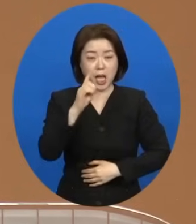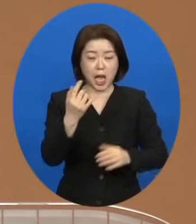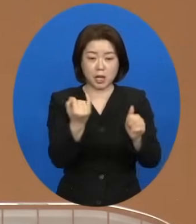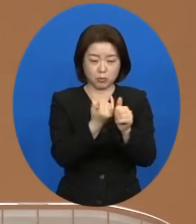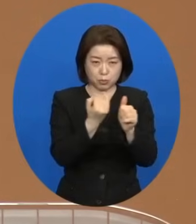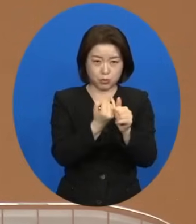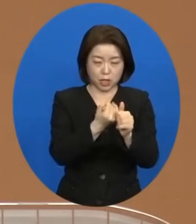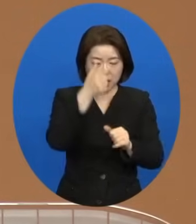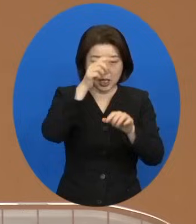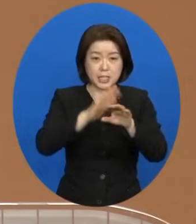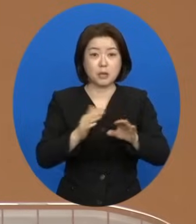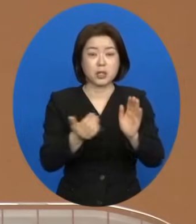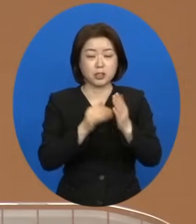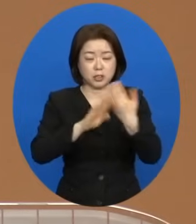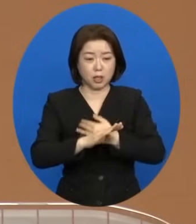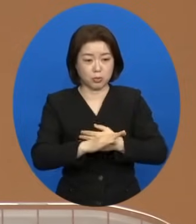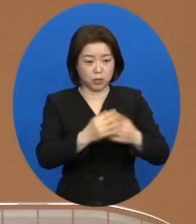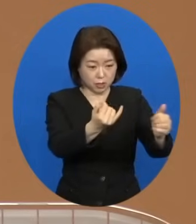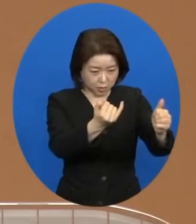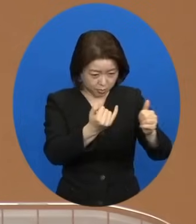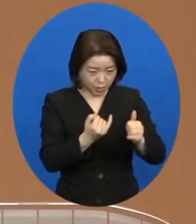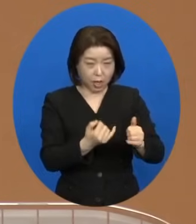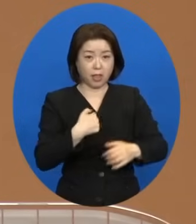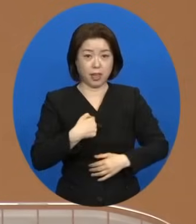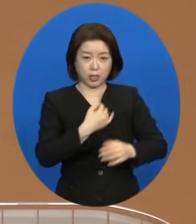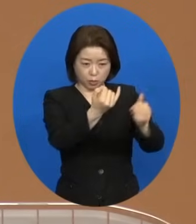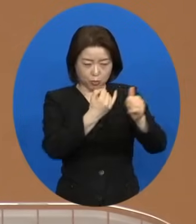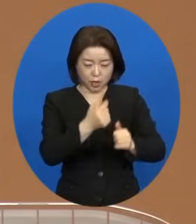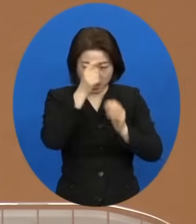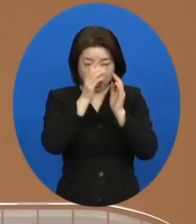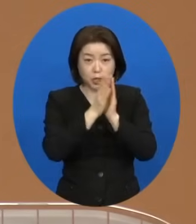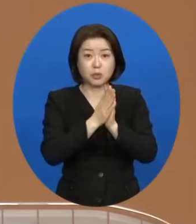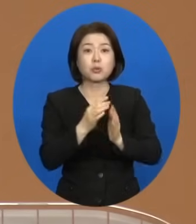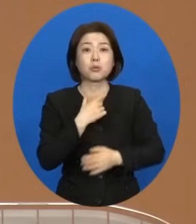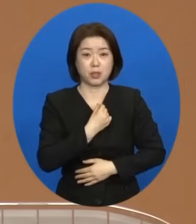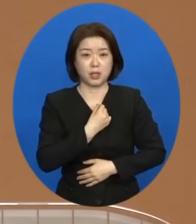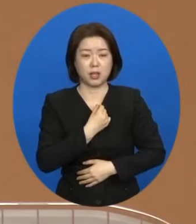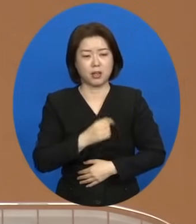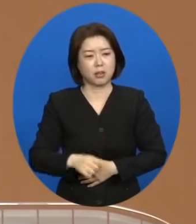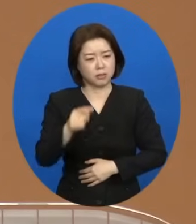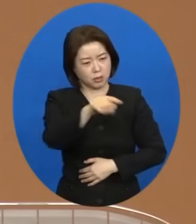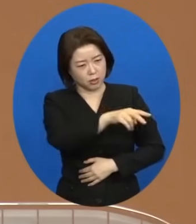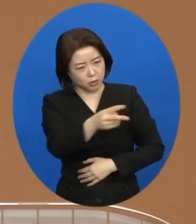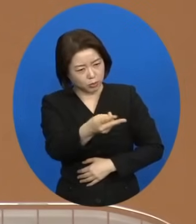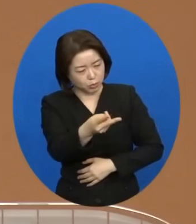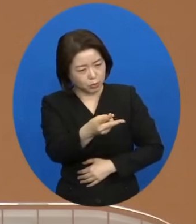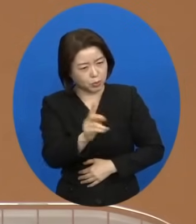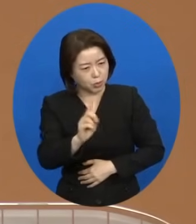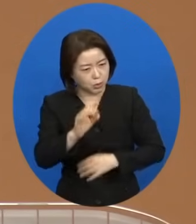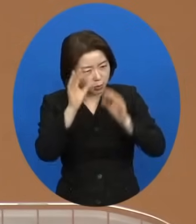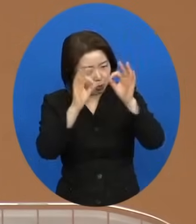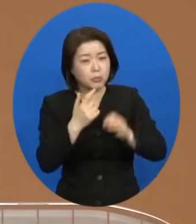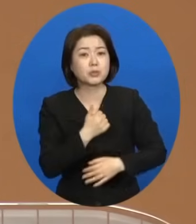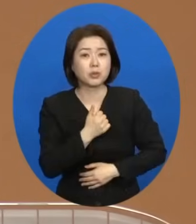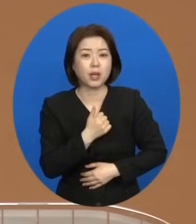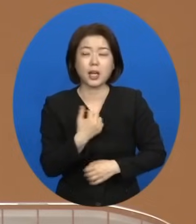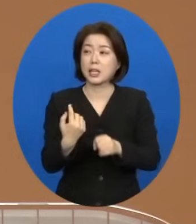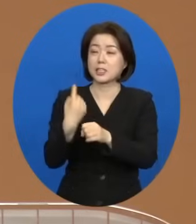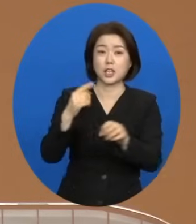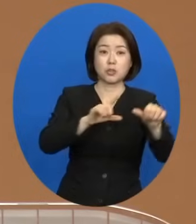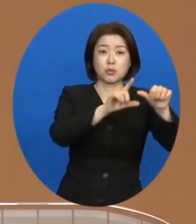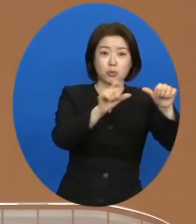끝나고 오셨어요이 자리에 기도를 받으러 오신 거예요데 얼굴이 좀 어디서 변분 같은데 보니까 작년